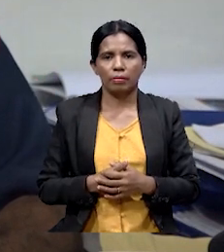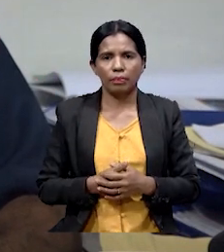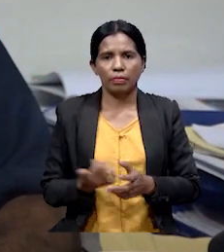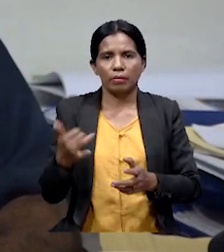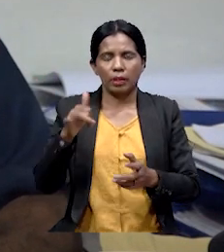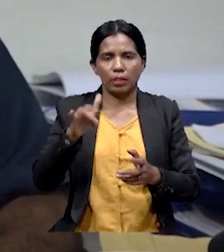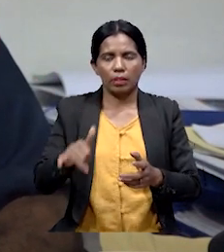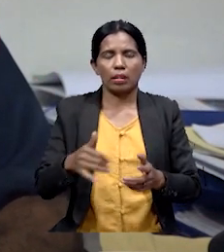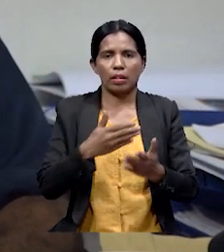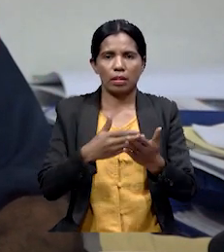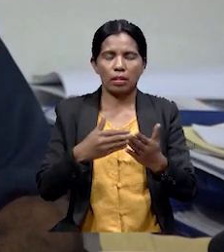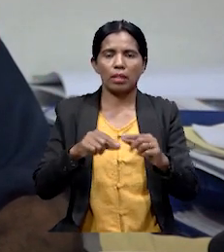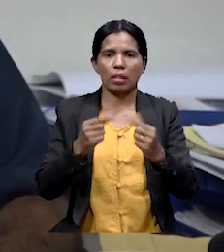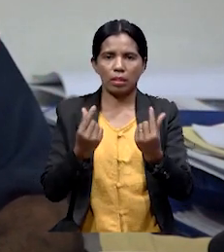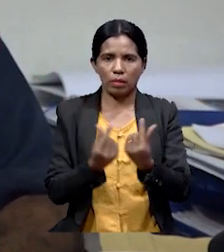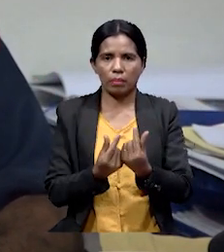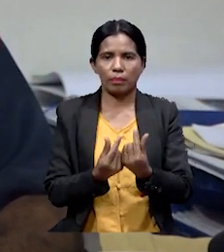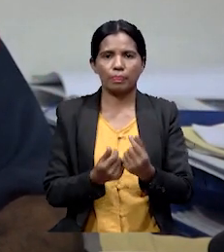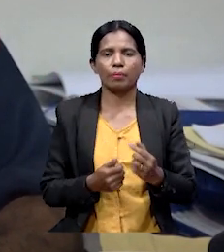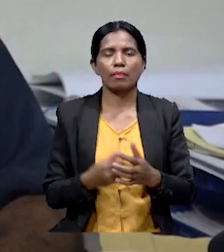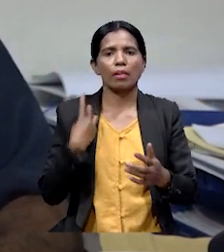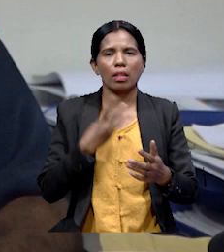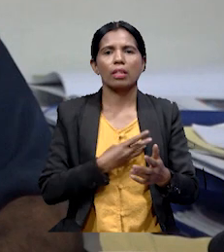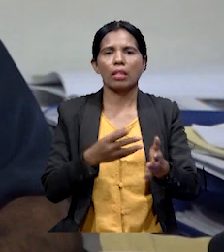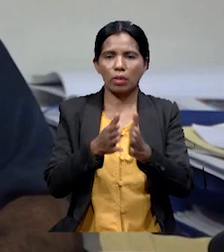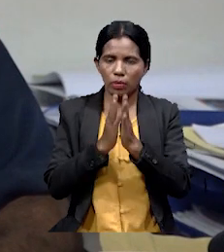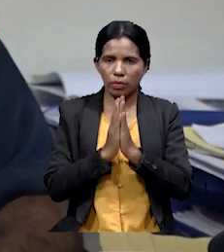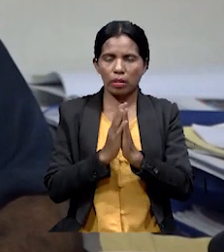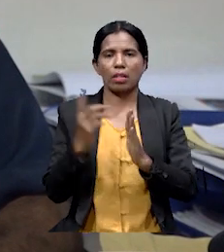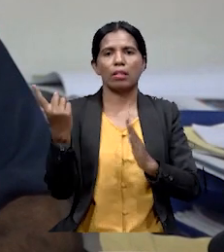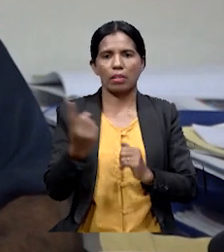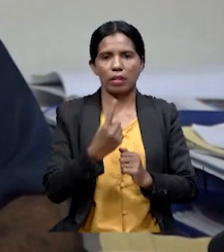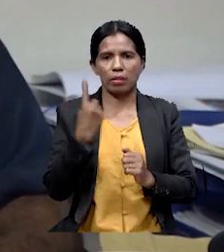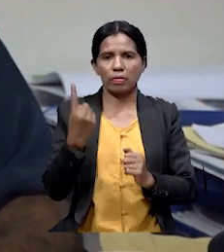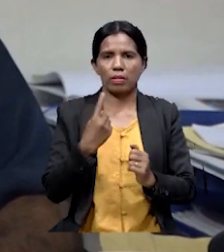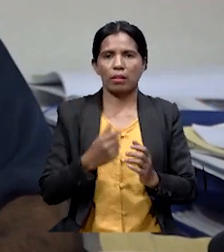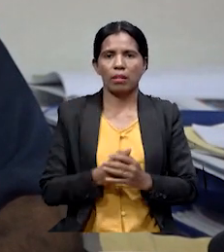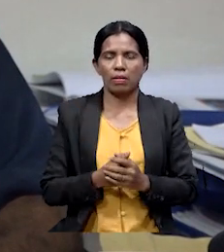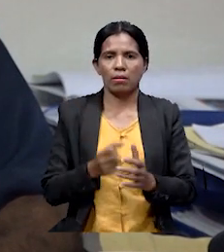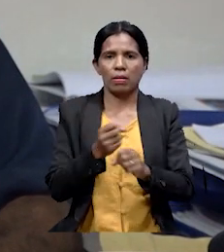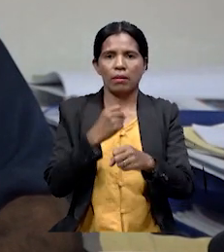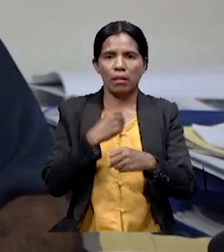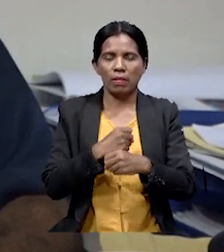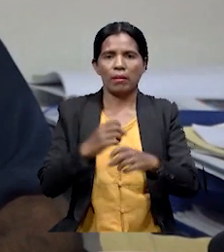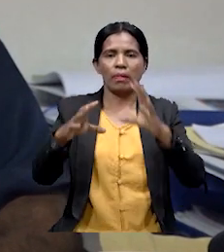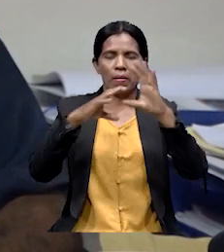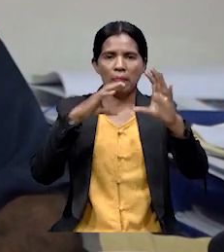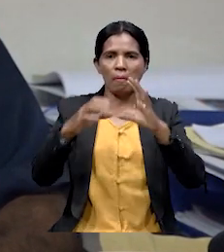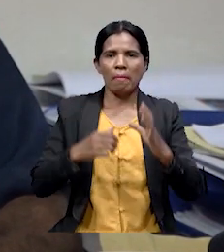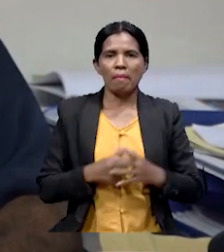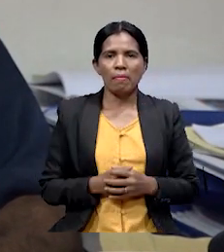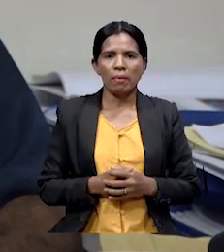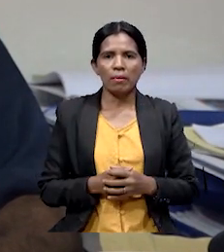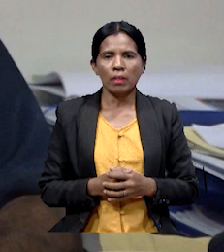sirangan ekipan ini buat orang kita khusus makanya nafatin halo komunikasi mau